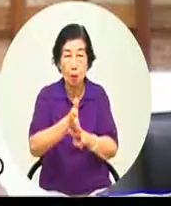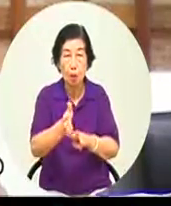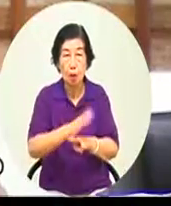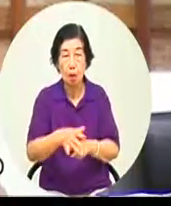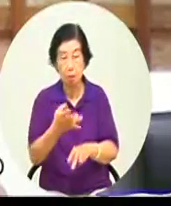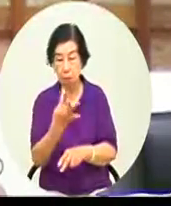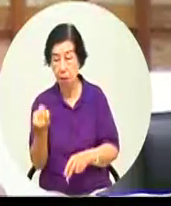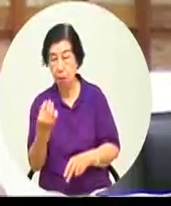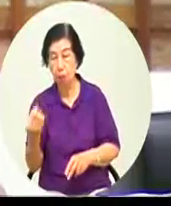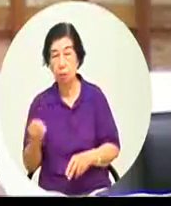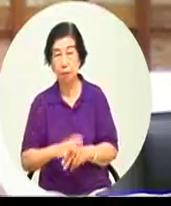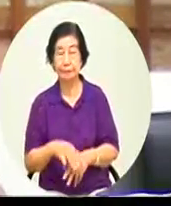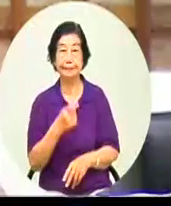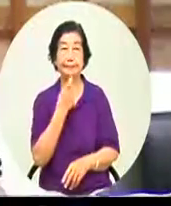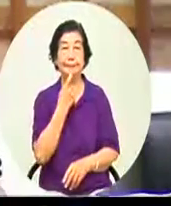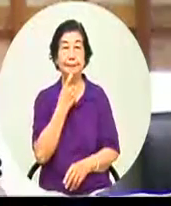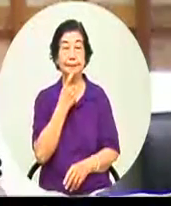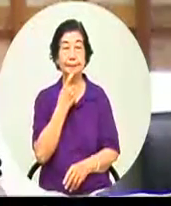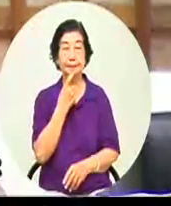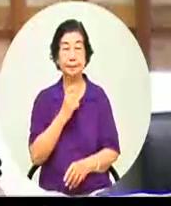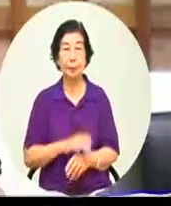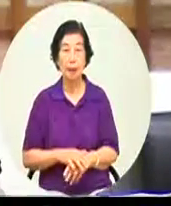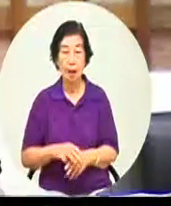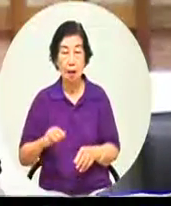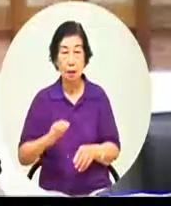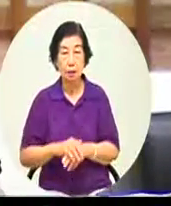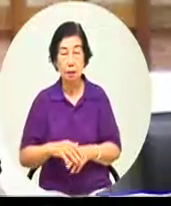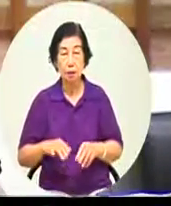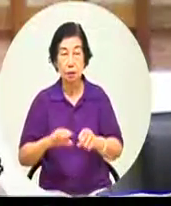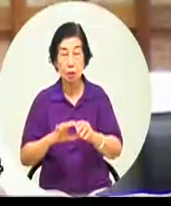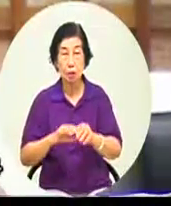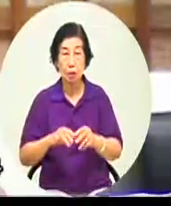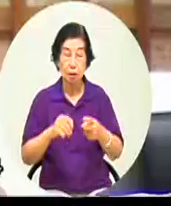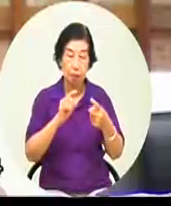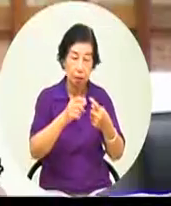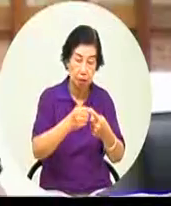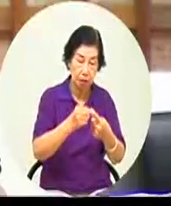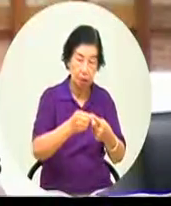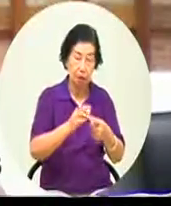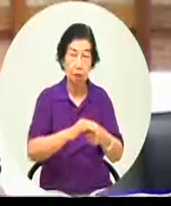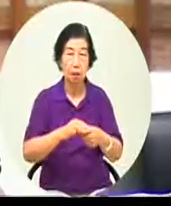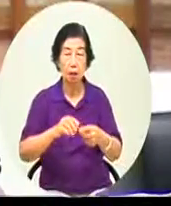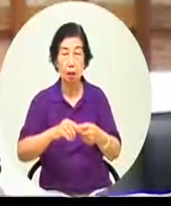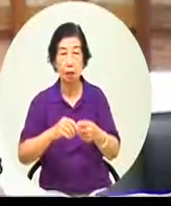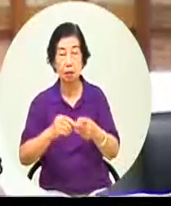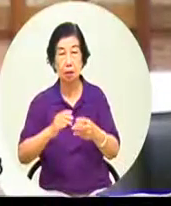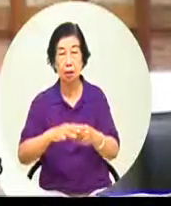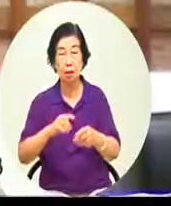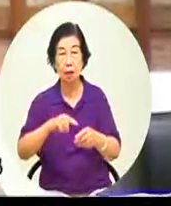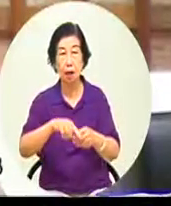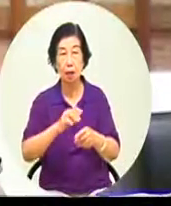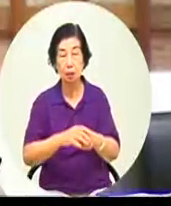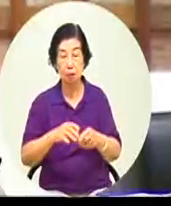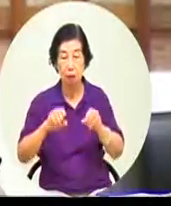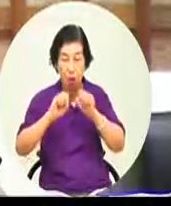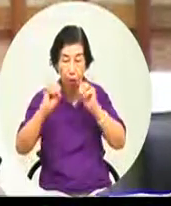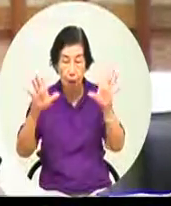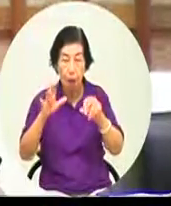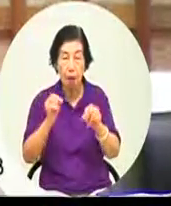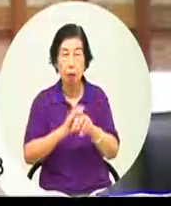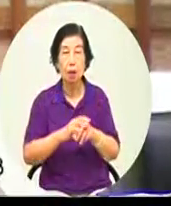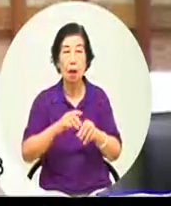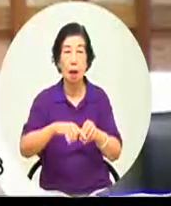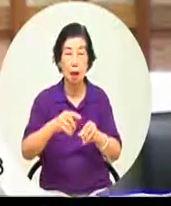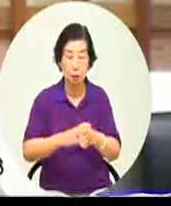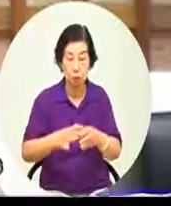以说从土开基金到广告收入到我们门票收入我们的车票收入在这上面加起来，我非常